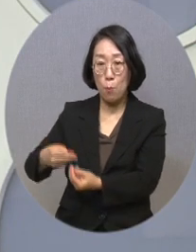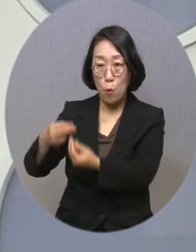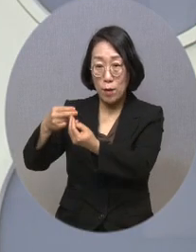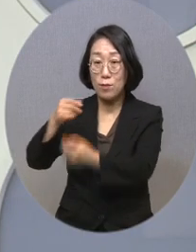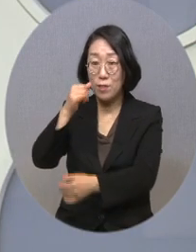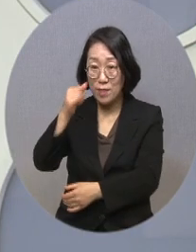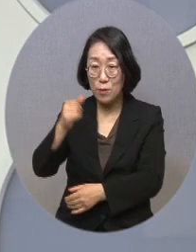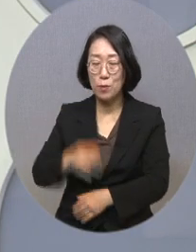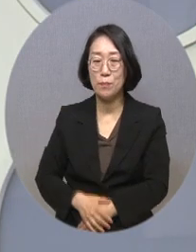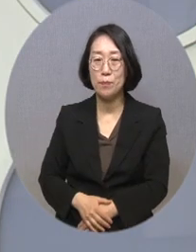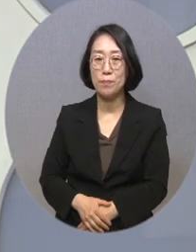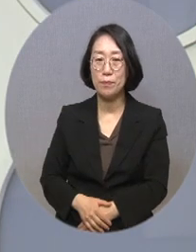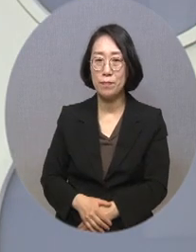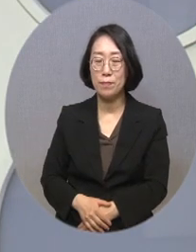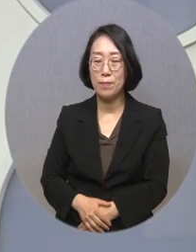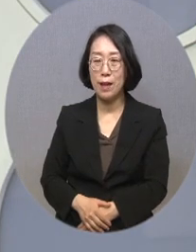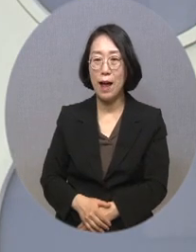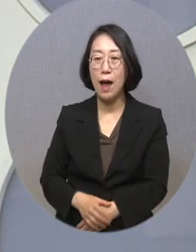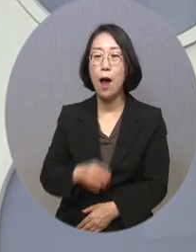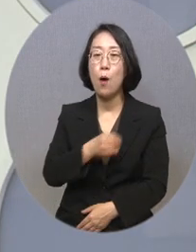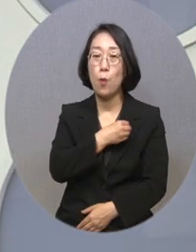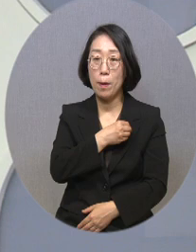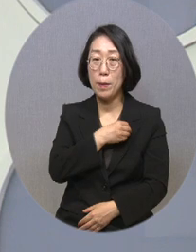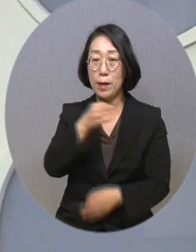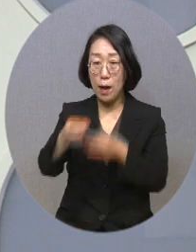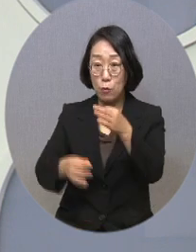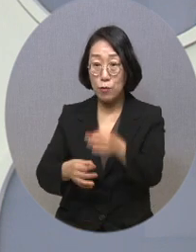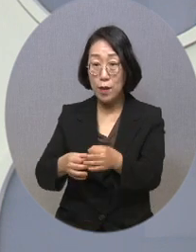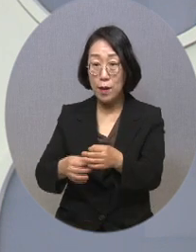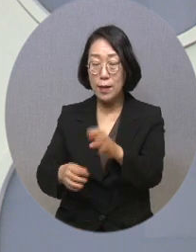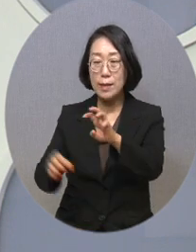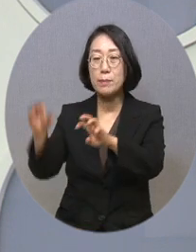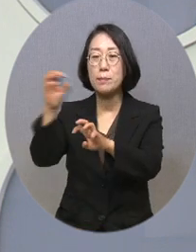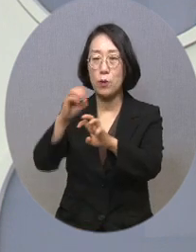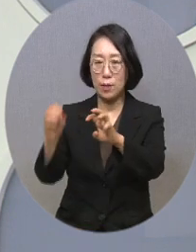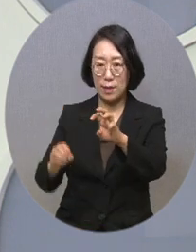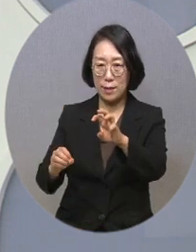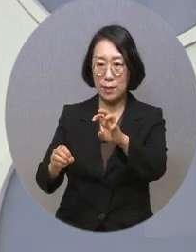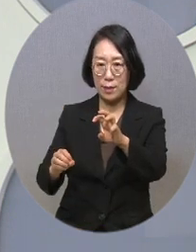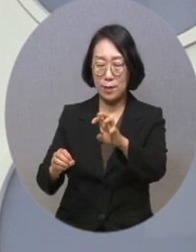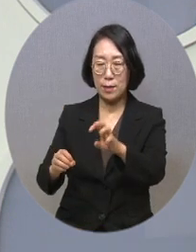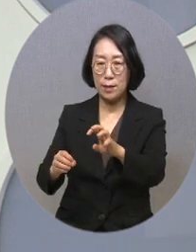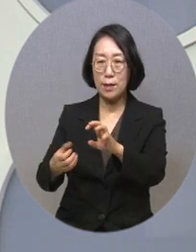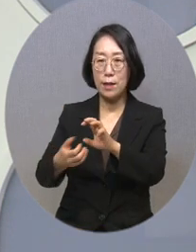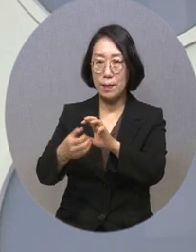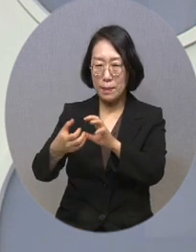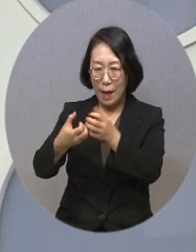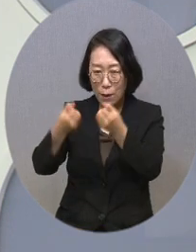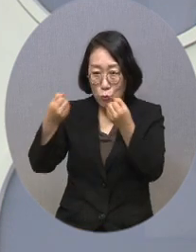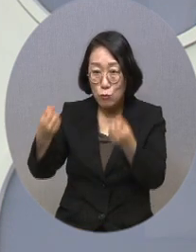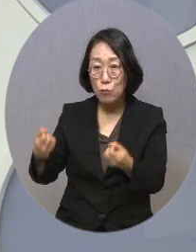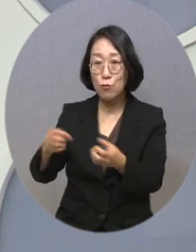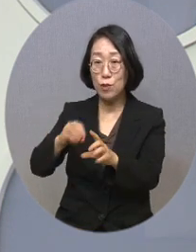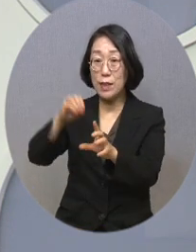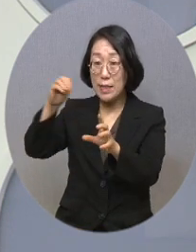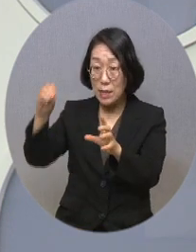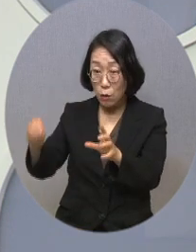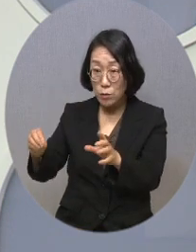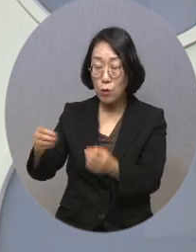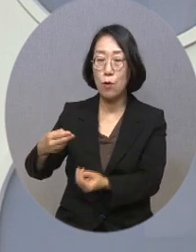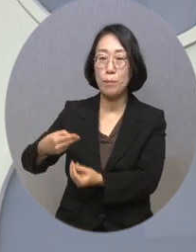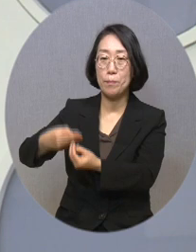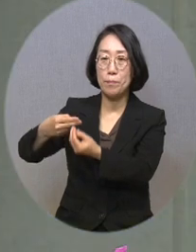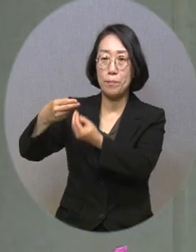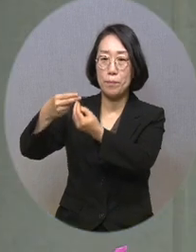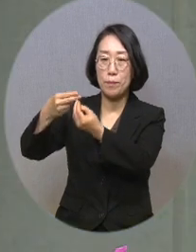예, 일정 회비 받은 것 중에서 지금은 30%를 예. 공제 기금에 전입하는 그런 것을